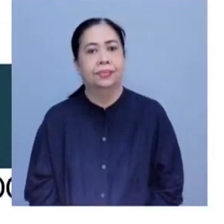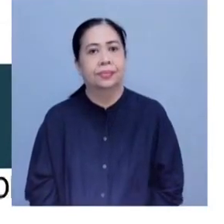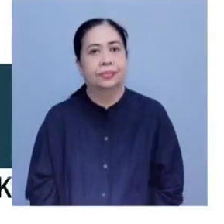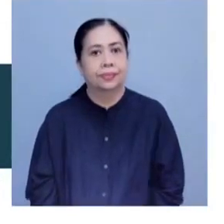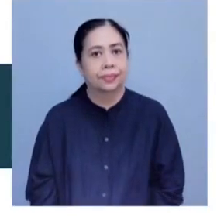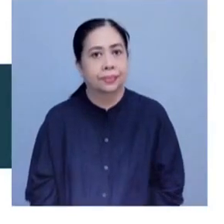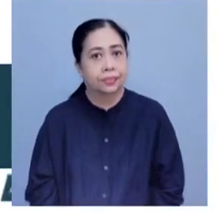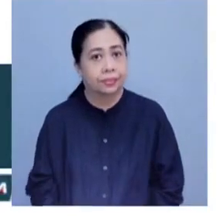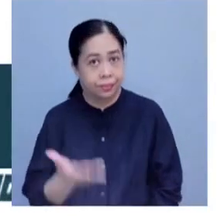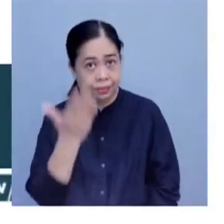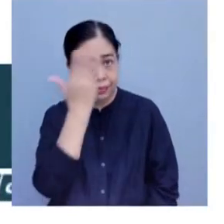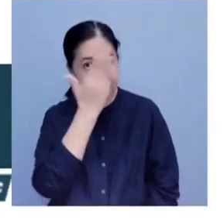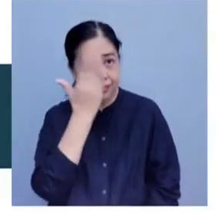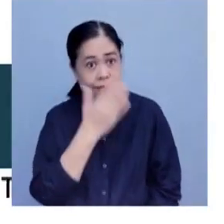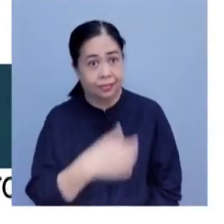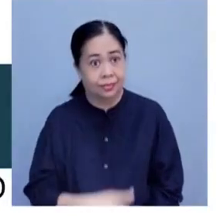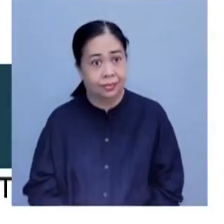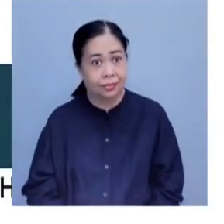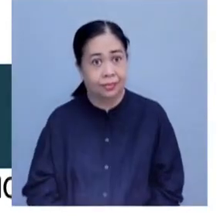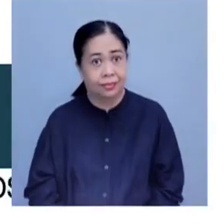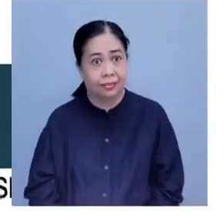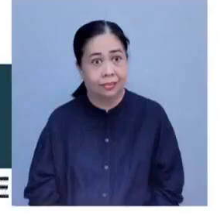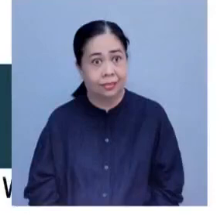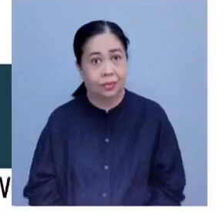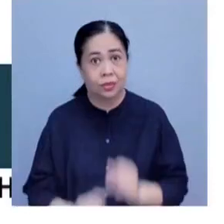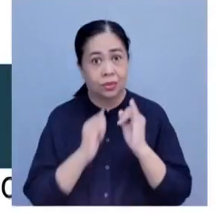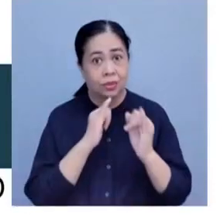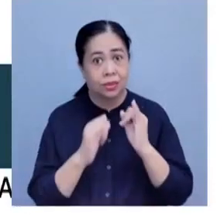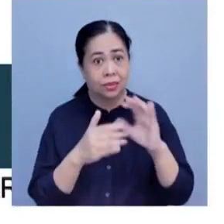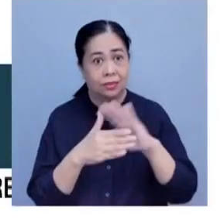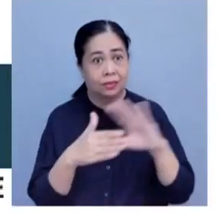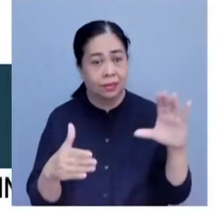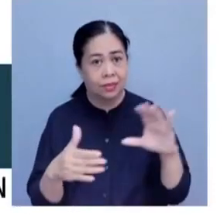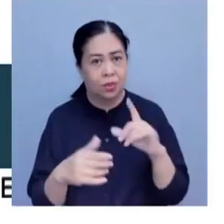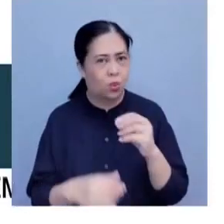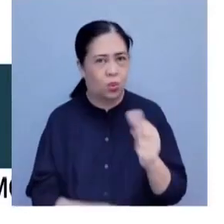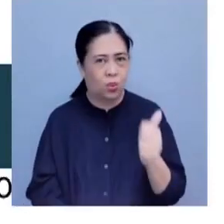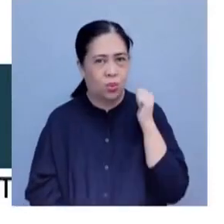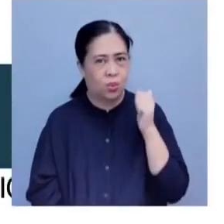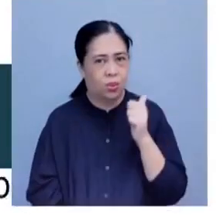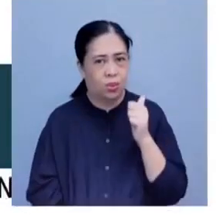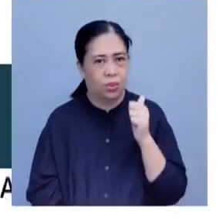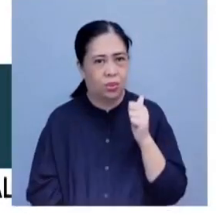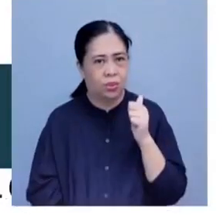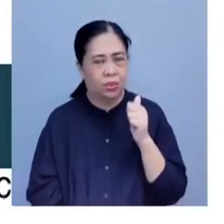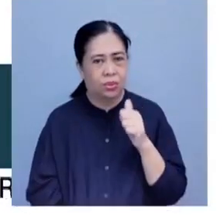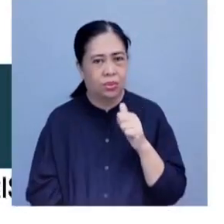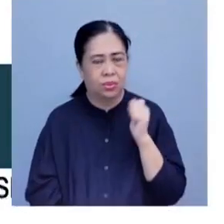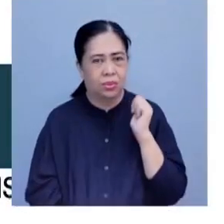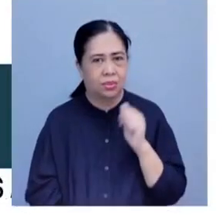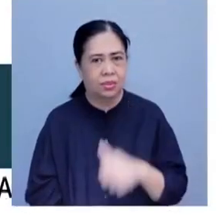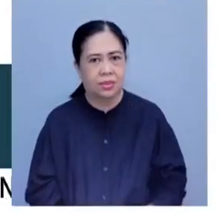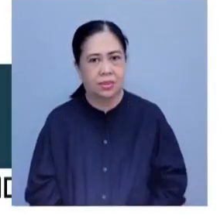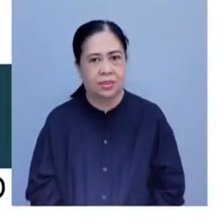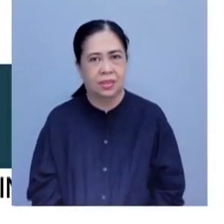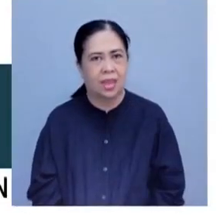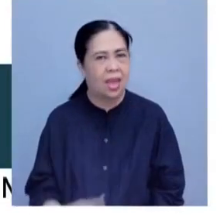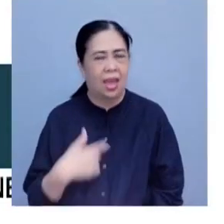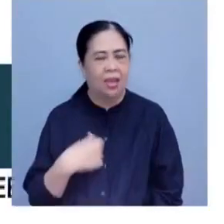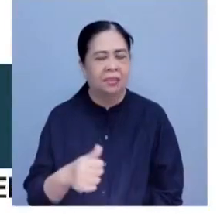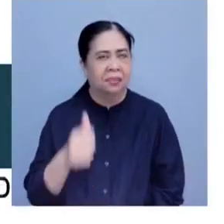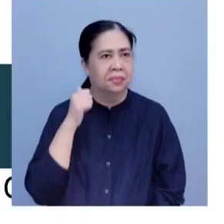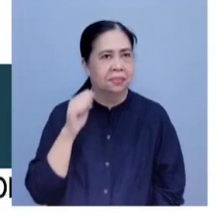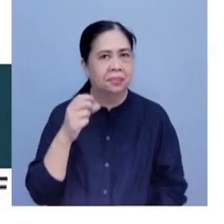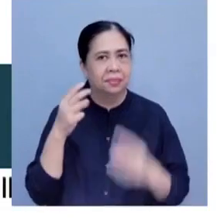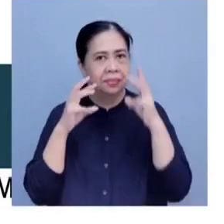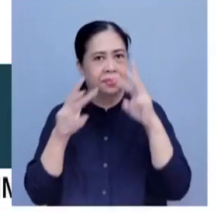Napanood mo ba yung interview na yon, or you refuse to acknowledge its existence? I refuse to acknowledge